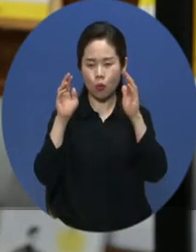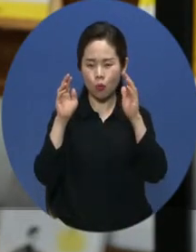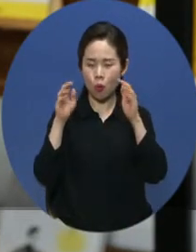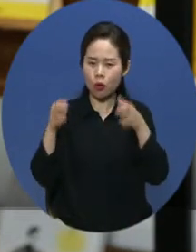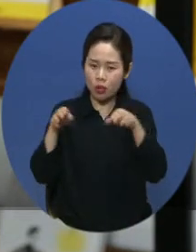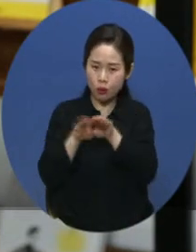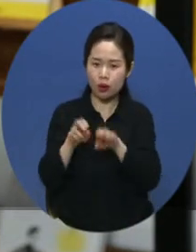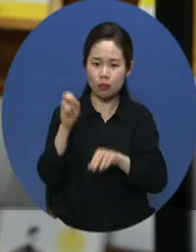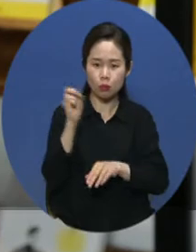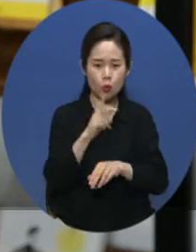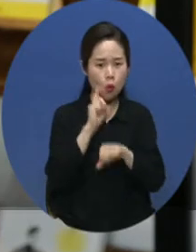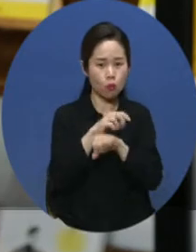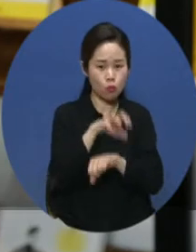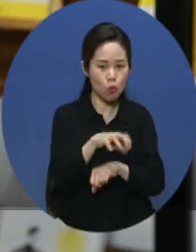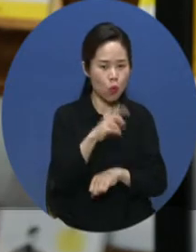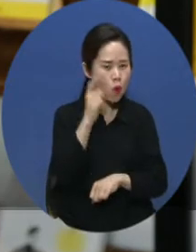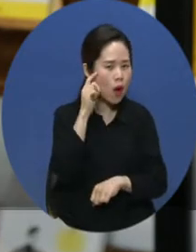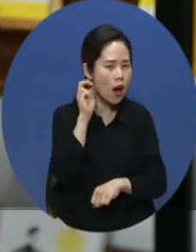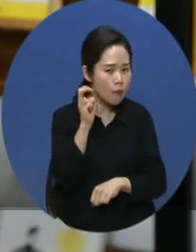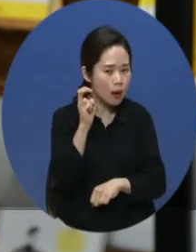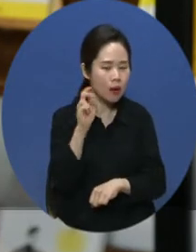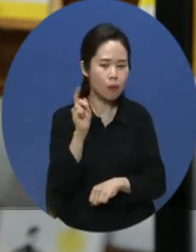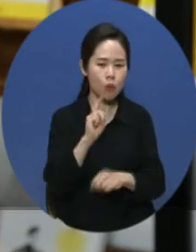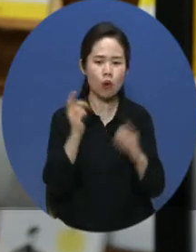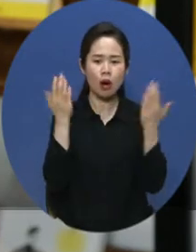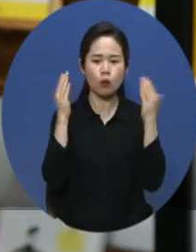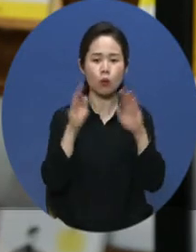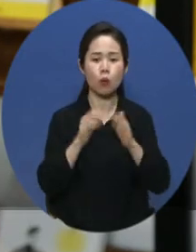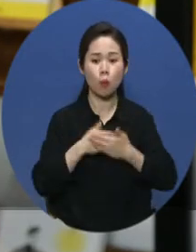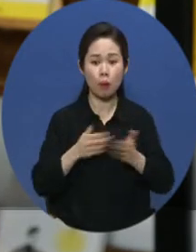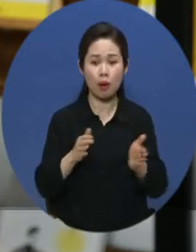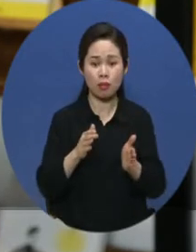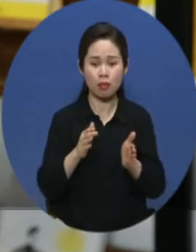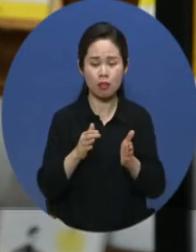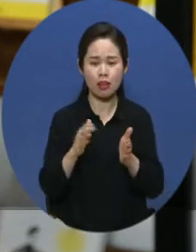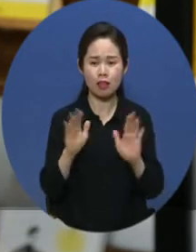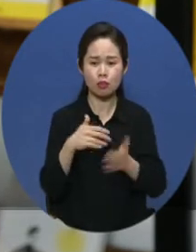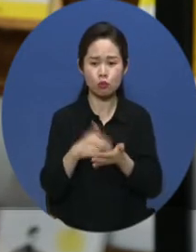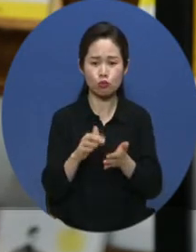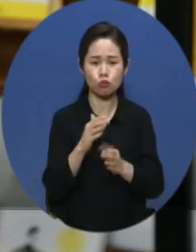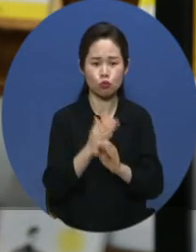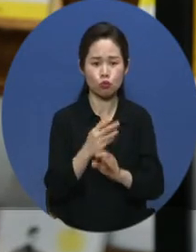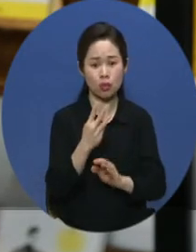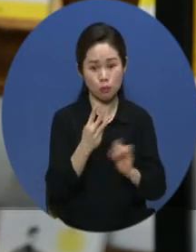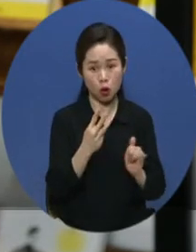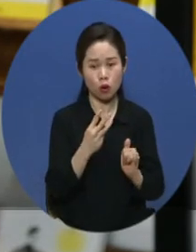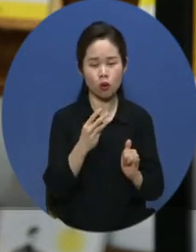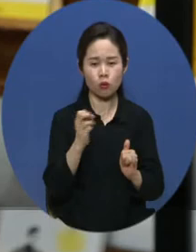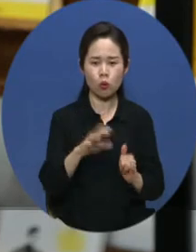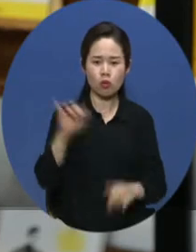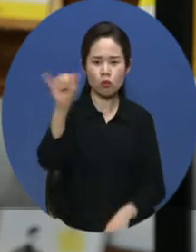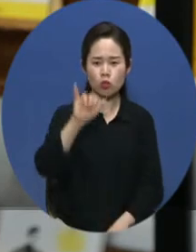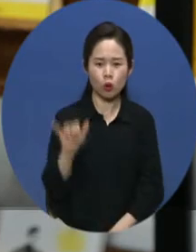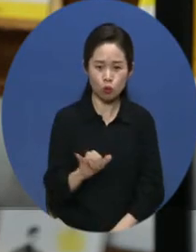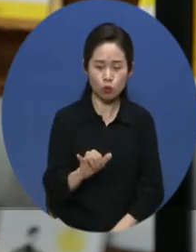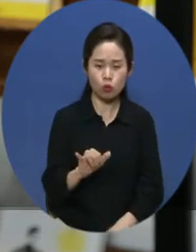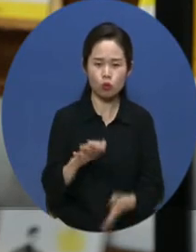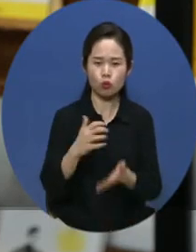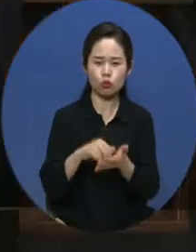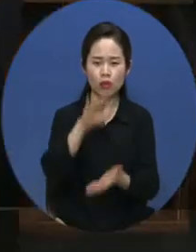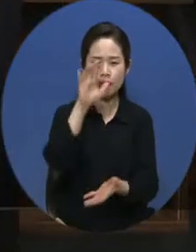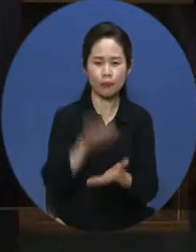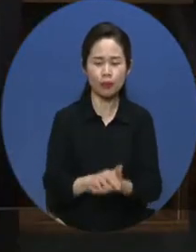연구기관들에서 추정하기로는 한 학급에 3명 정도 그리고 전국적으로는 약 80만여 명 정도가 될 것으로 보고